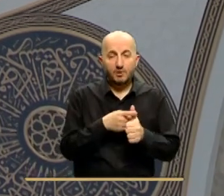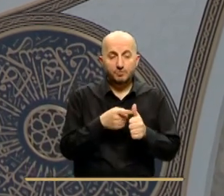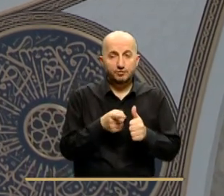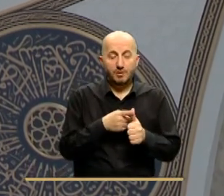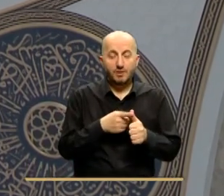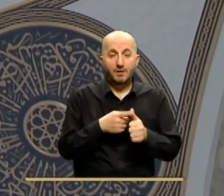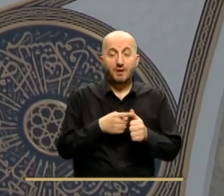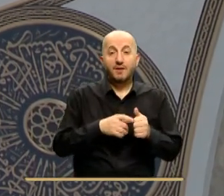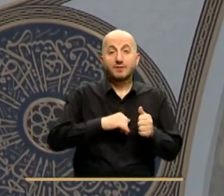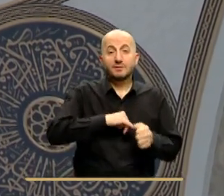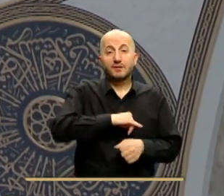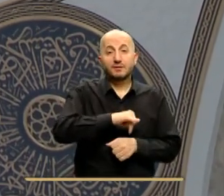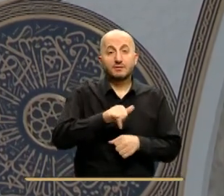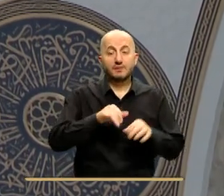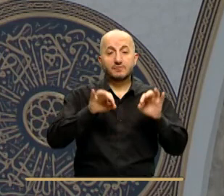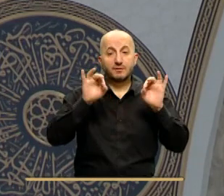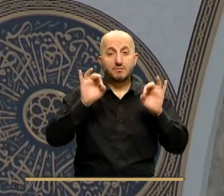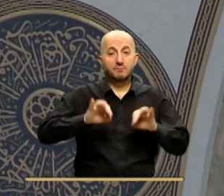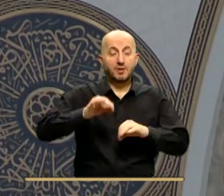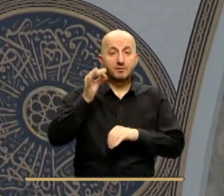en yakınlarından başlamak üzere